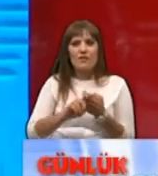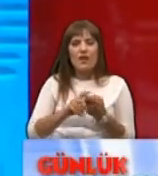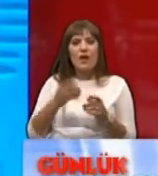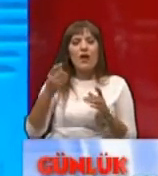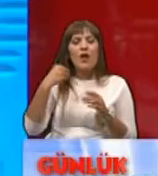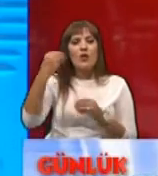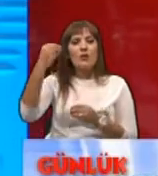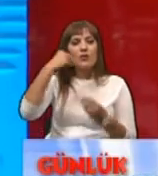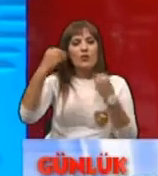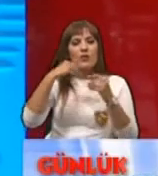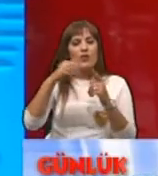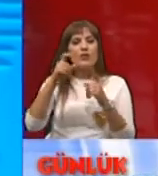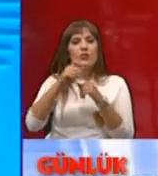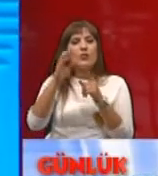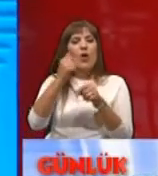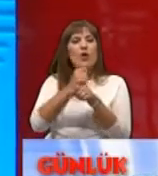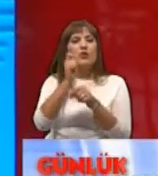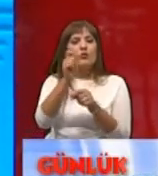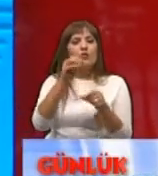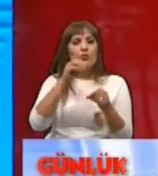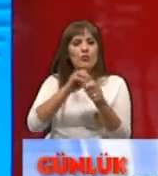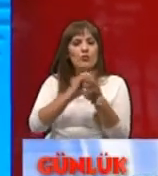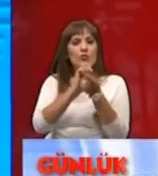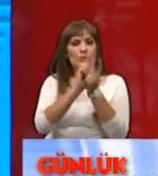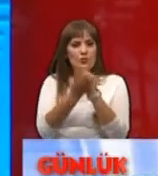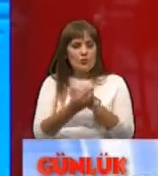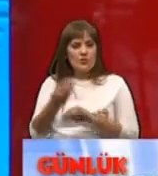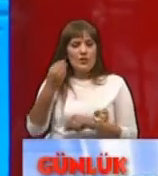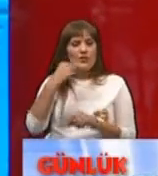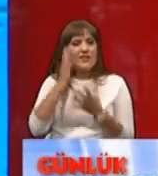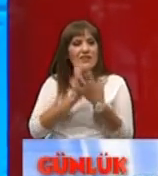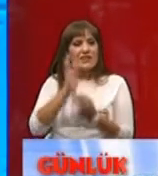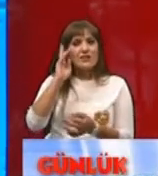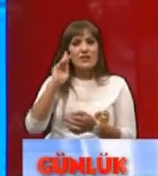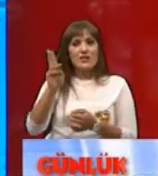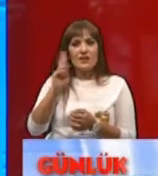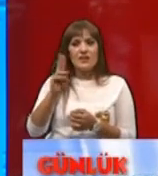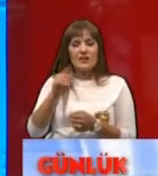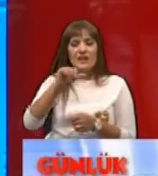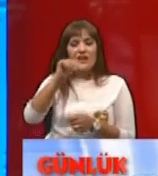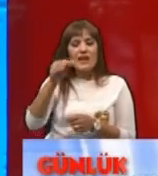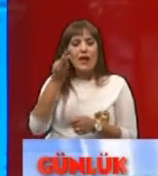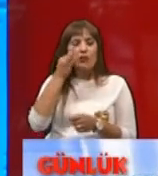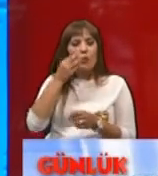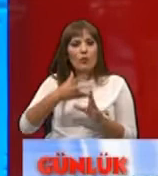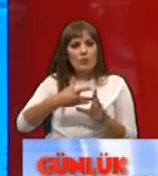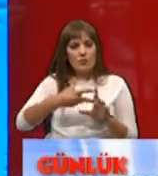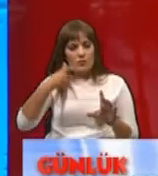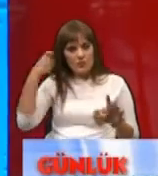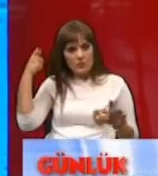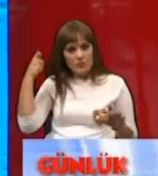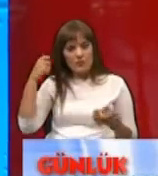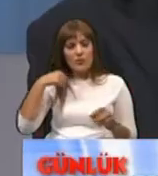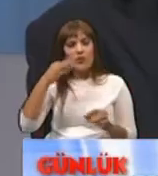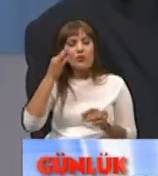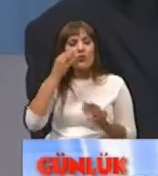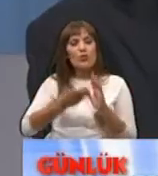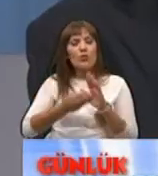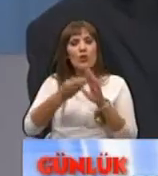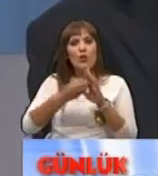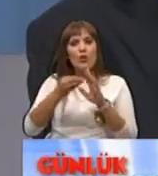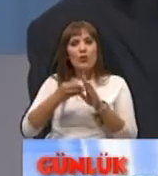dolgu maddeleri hyaluronik asit, kolajen ve kişinin yağ dokusundan alınan işte dolgu